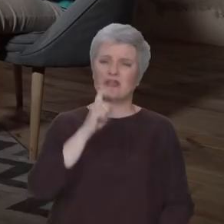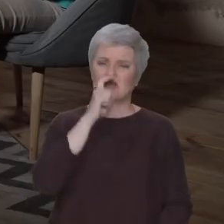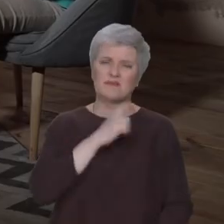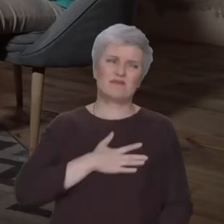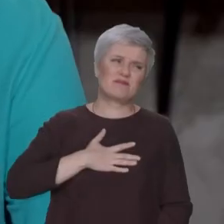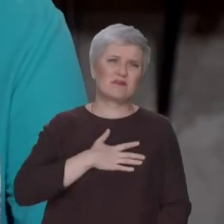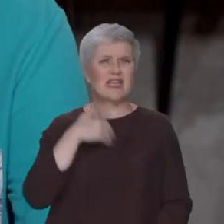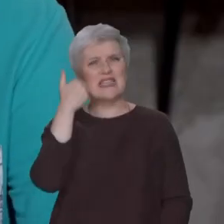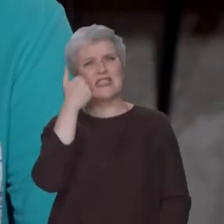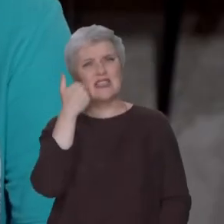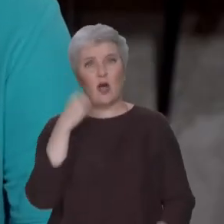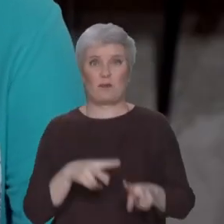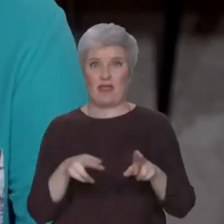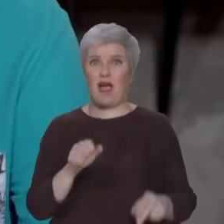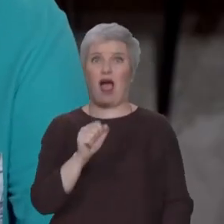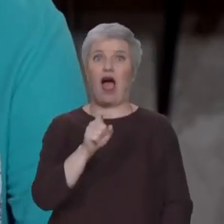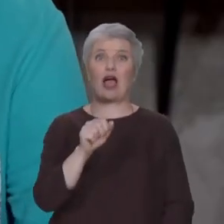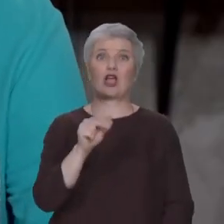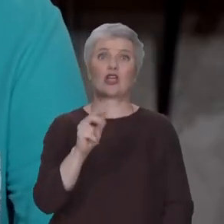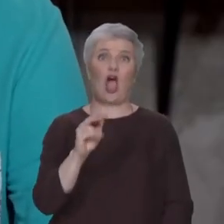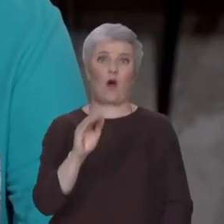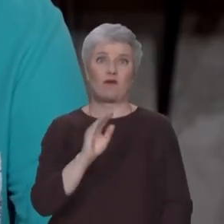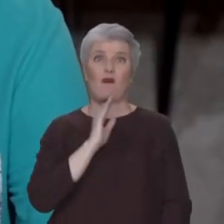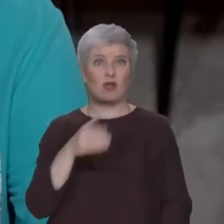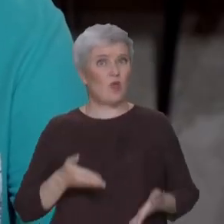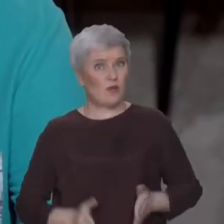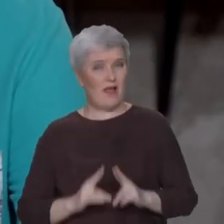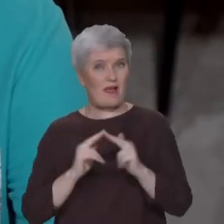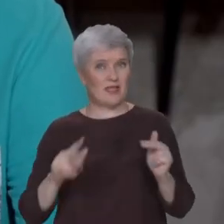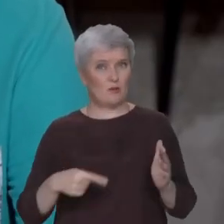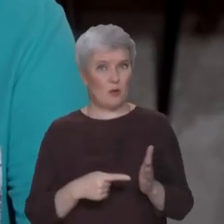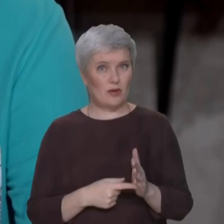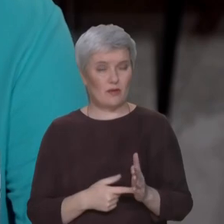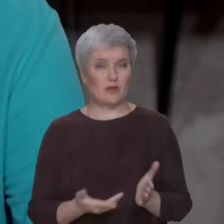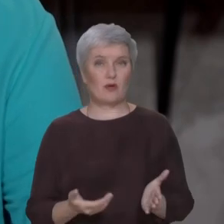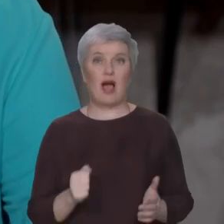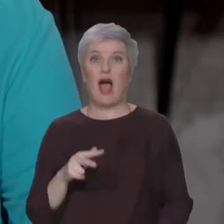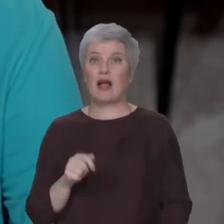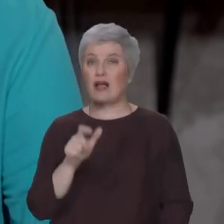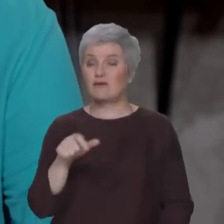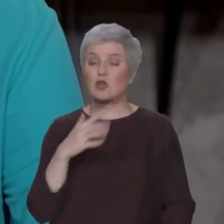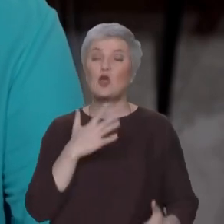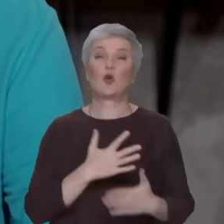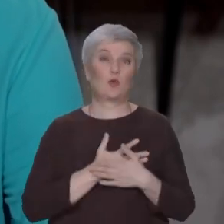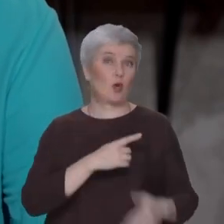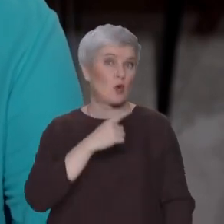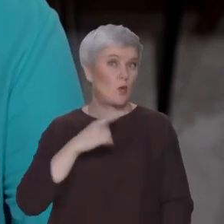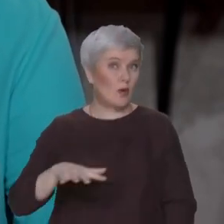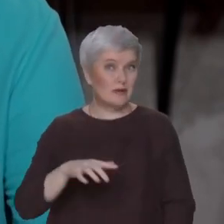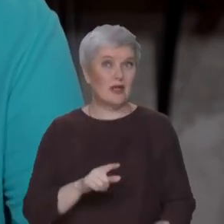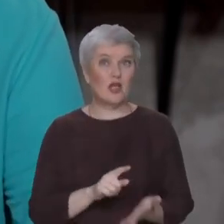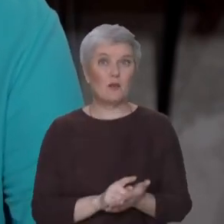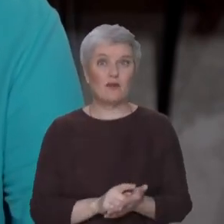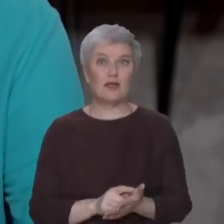що їм соромно, як Лія Хіджакова, хоча вона народилася в Дніпропетровську, да, тоді ще. Але вони люблять Росію, і вони повинні